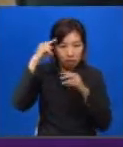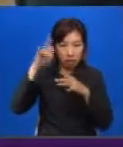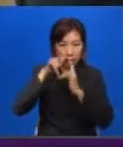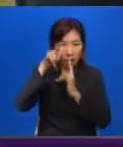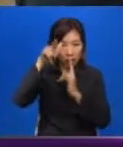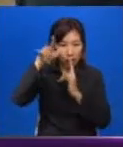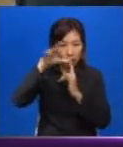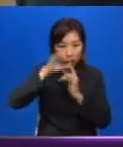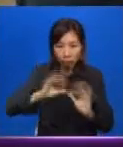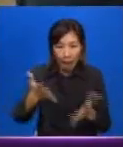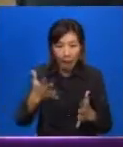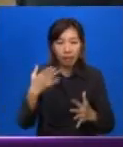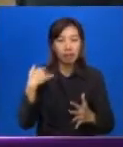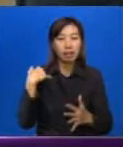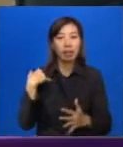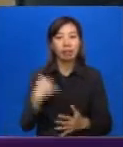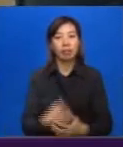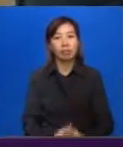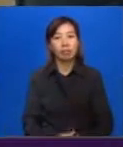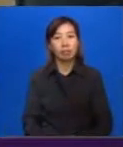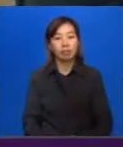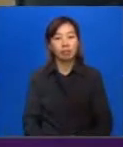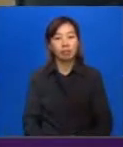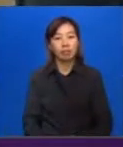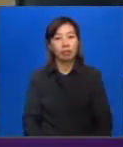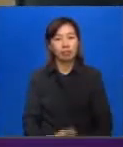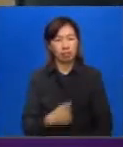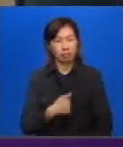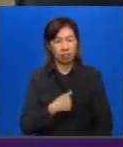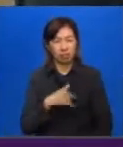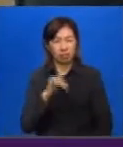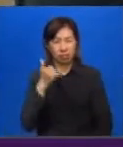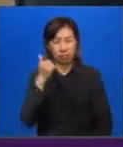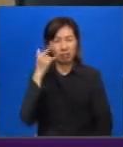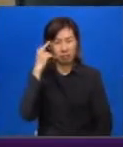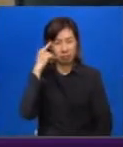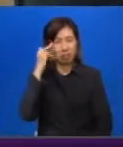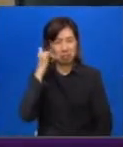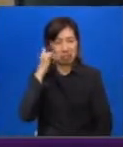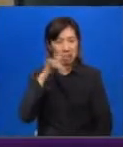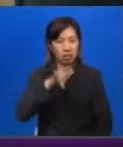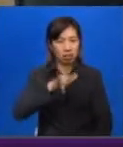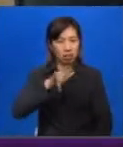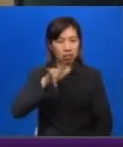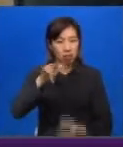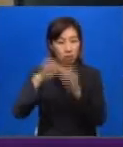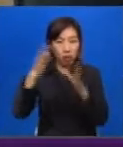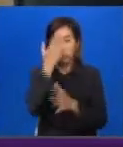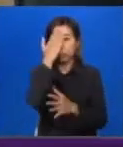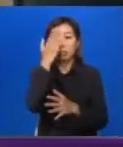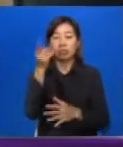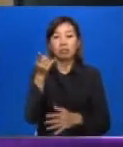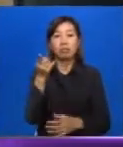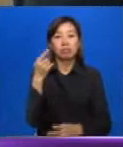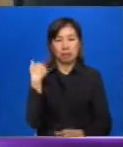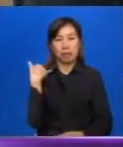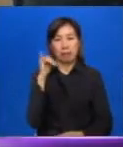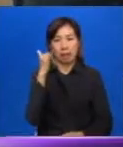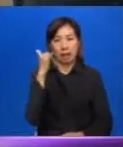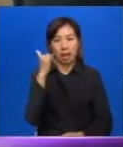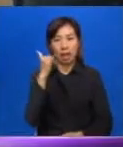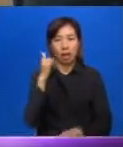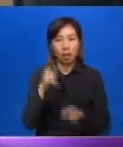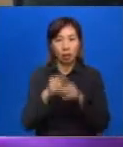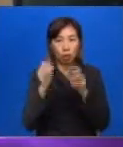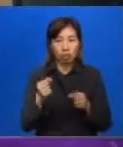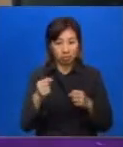ในการวิเคราะห์ของเราในขณะนี้ที่เกิดเหตุการณ์นี้คือว่าเป็นอุบัติเหตุที่เกิดขึ้นทันทีทันใดจนกระทั่งนักบินนั้นไม่ส